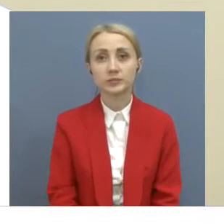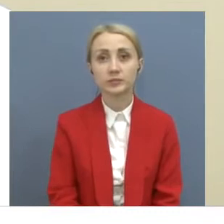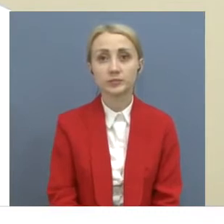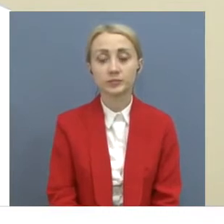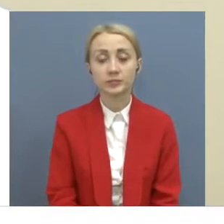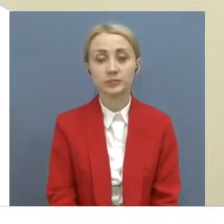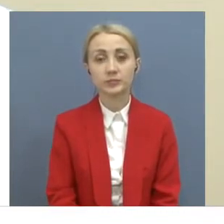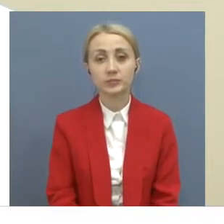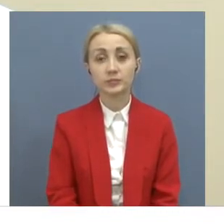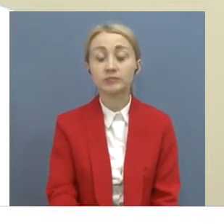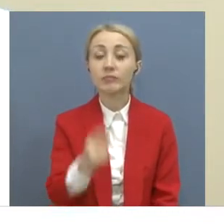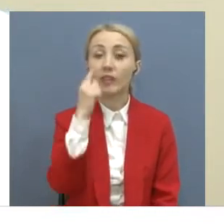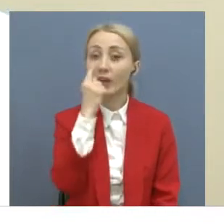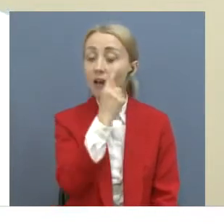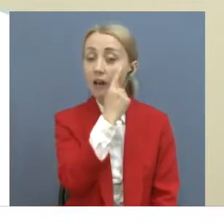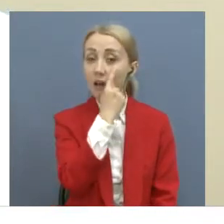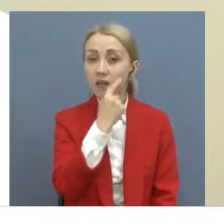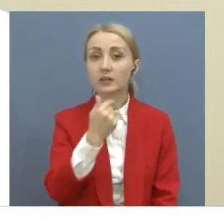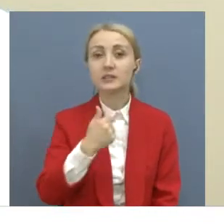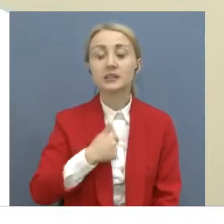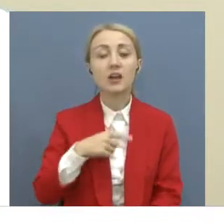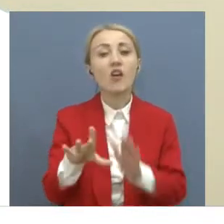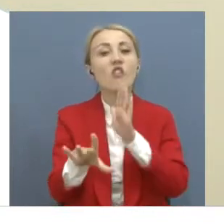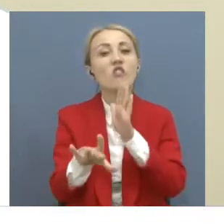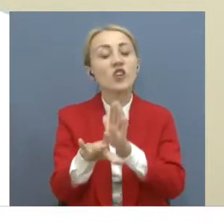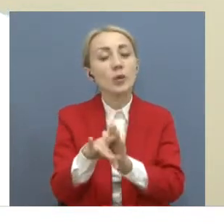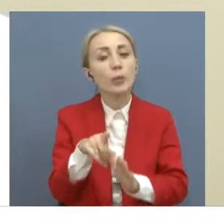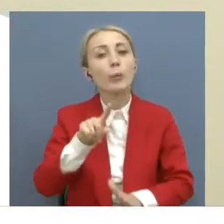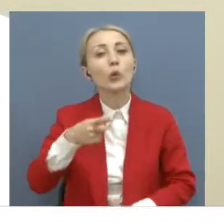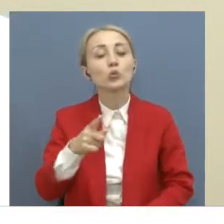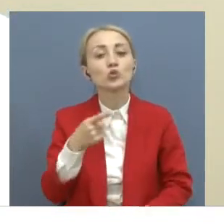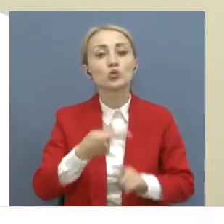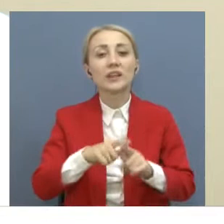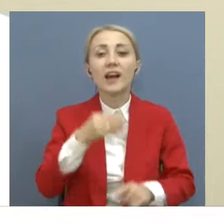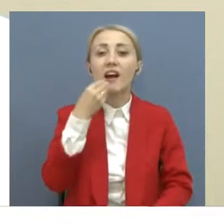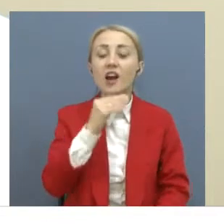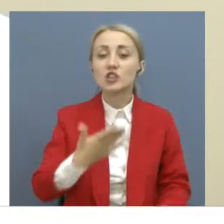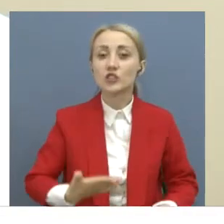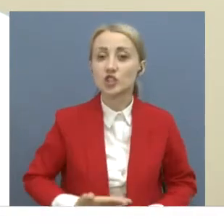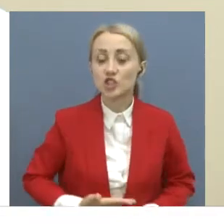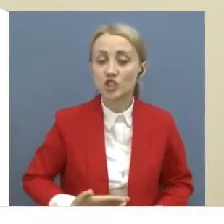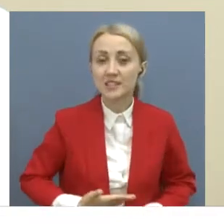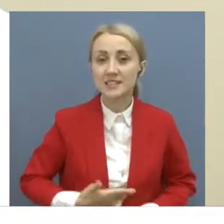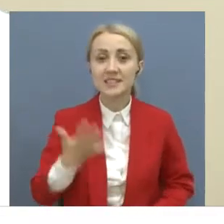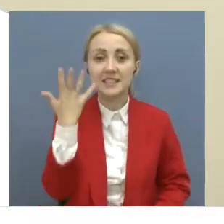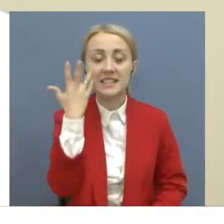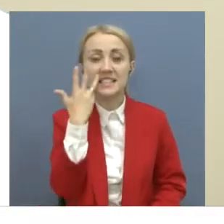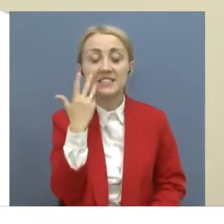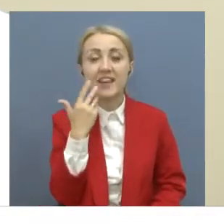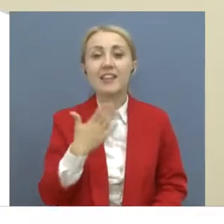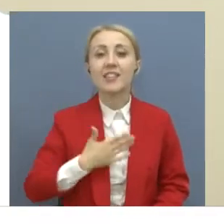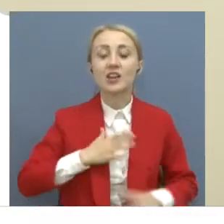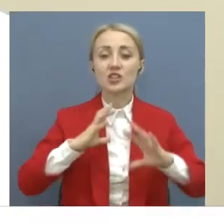бұл мамандықты таңдаған себебім көз өмірдің мәні деп білемін. Адам жанарының нұрланғанын көрудің өзі бір бақыт. Дәрігер үшін қандай қуаныш